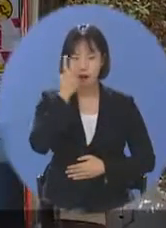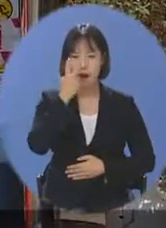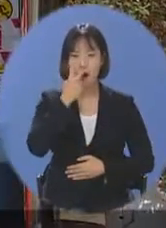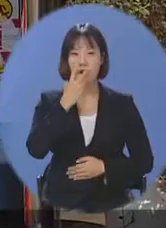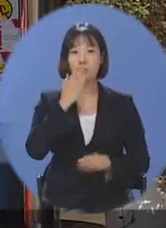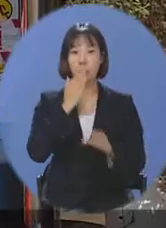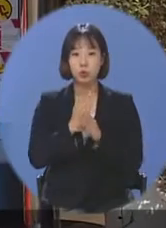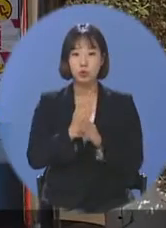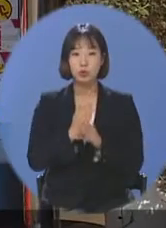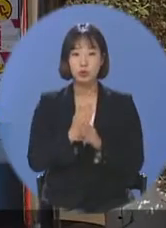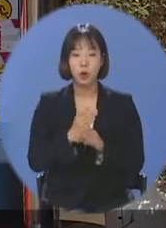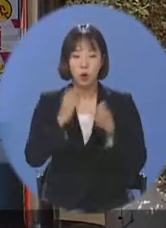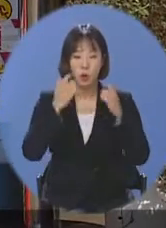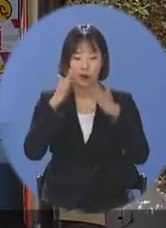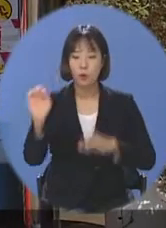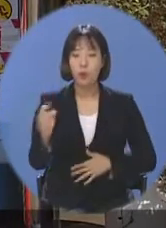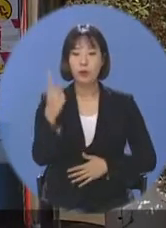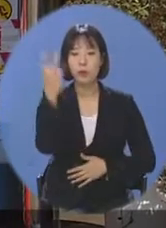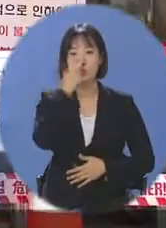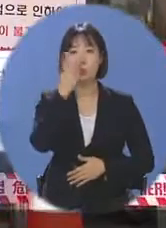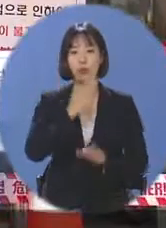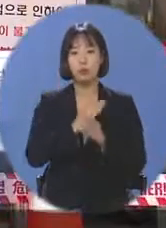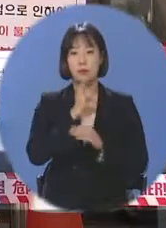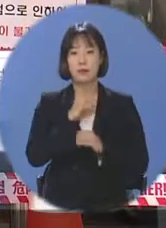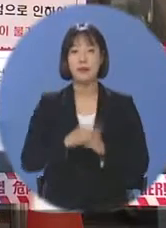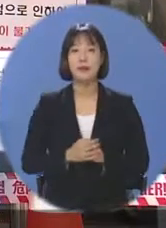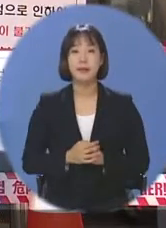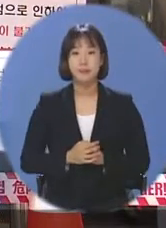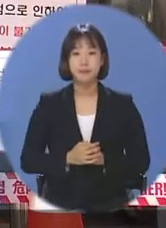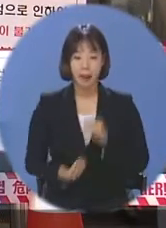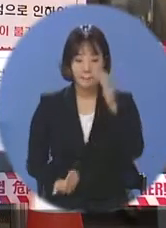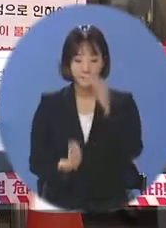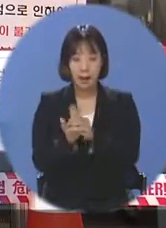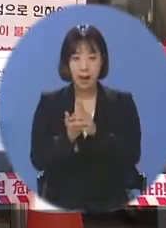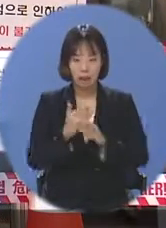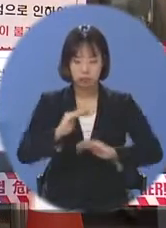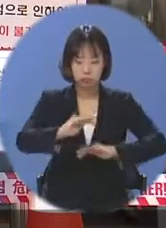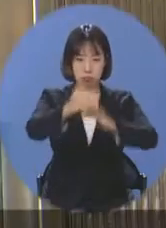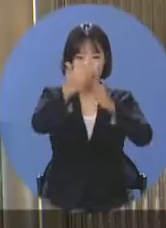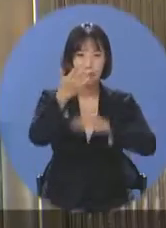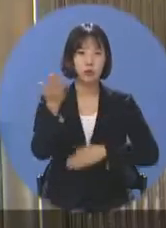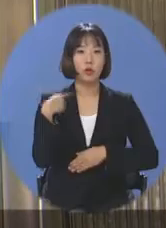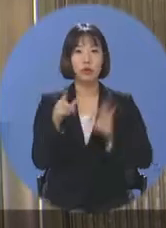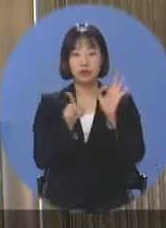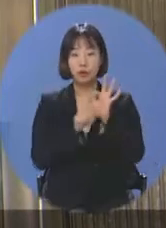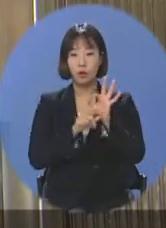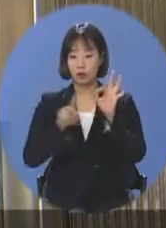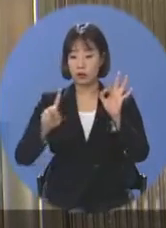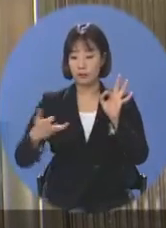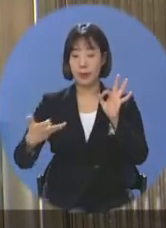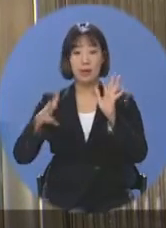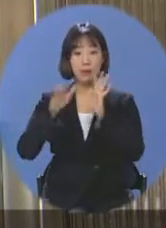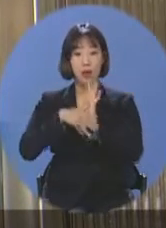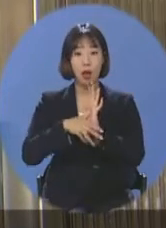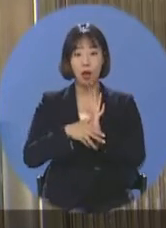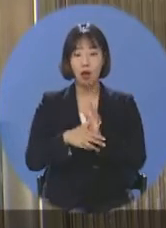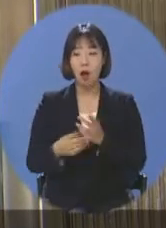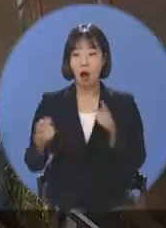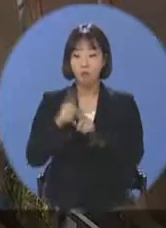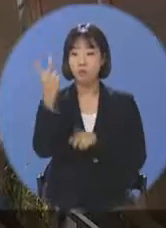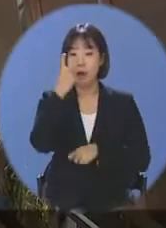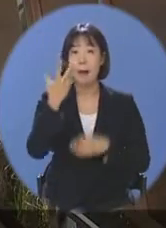조사를 했고 정확한 사고 경위를 파악하고 있습니다. 사고가 난 에스컬레이터는 지난 18일 제조사와 합동점검을 실시를